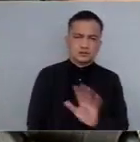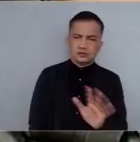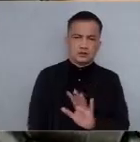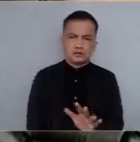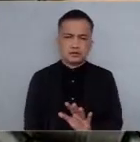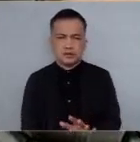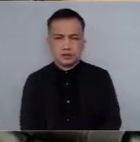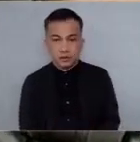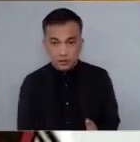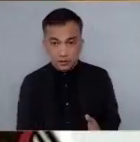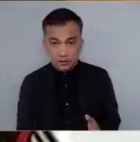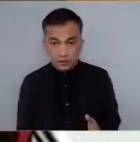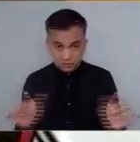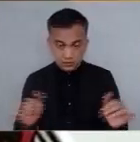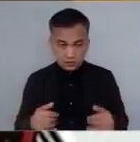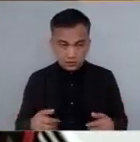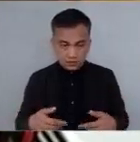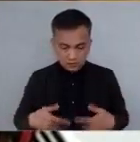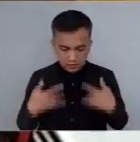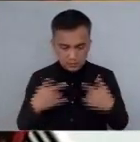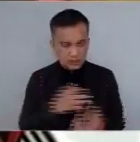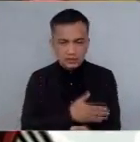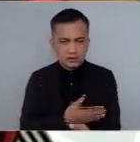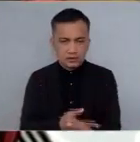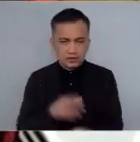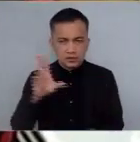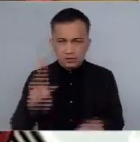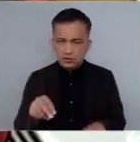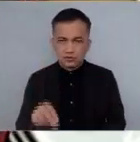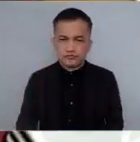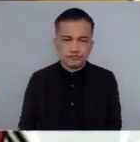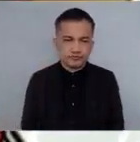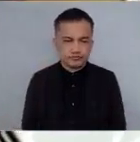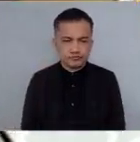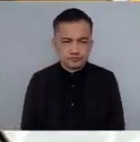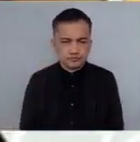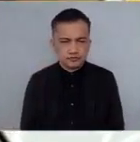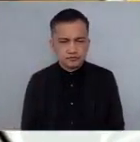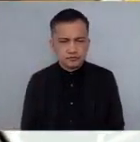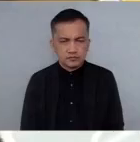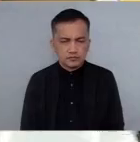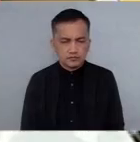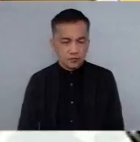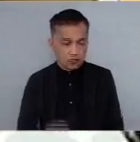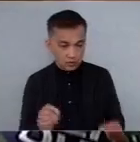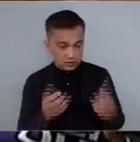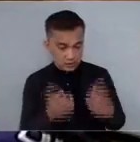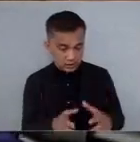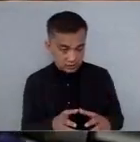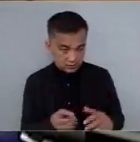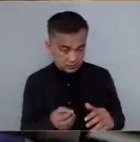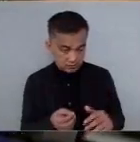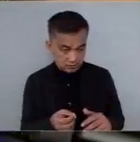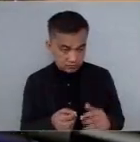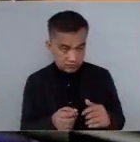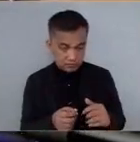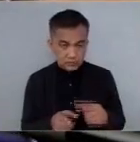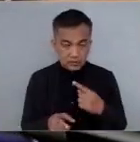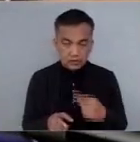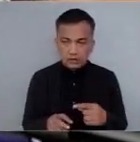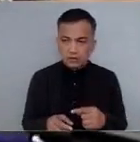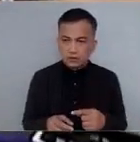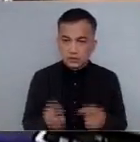Ganun lang ba ang buhay ng anak ko? Hindi po. Wala kang chance na makausap o hindi niyo po na makausap? Sa nangyari sa anak